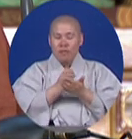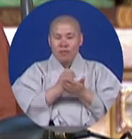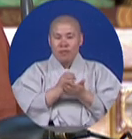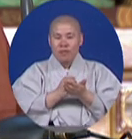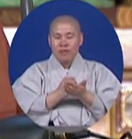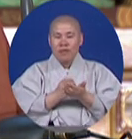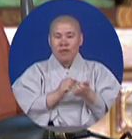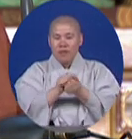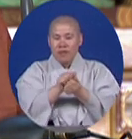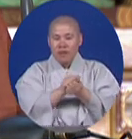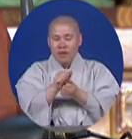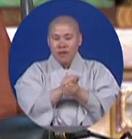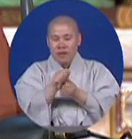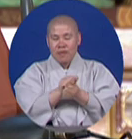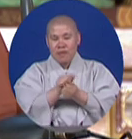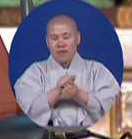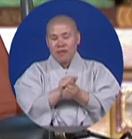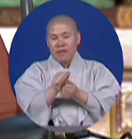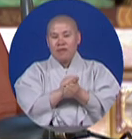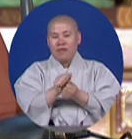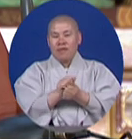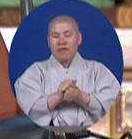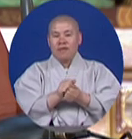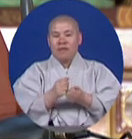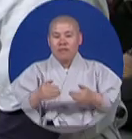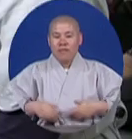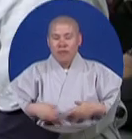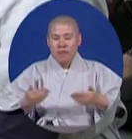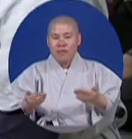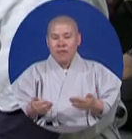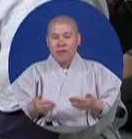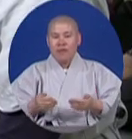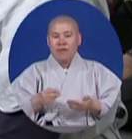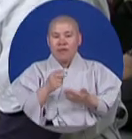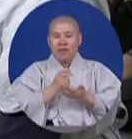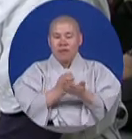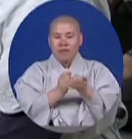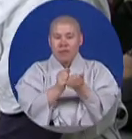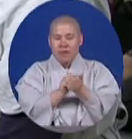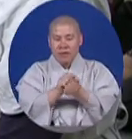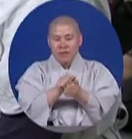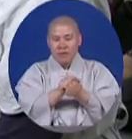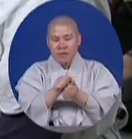청정도인은 번뇌니 지혜니 이런 구분이 없어요.